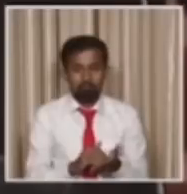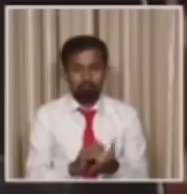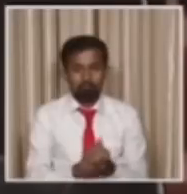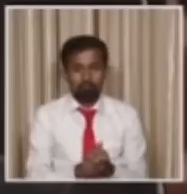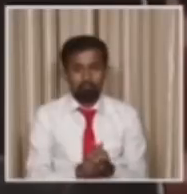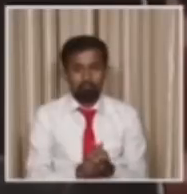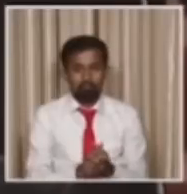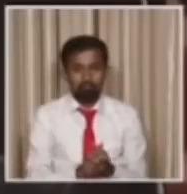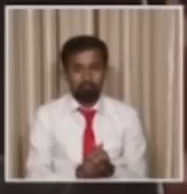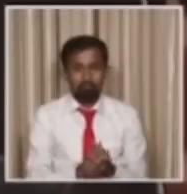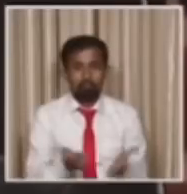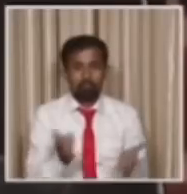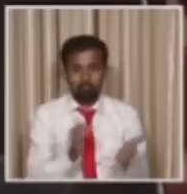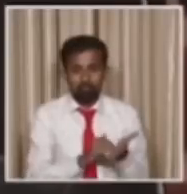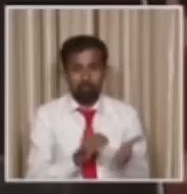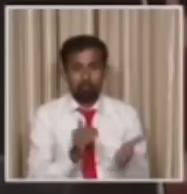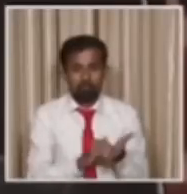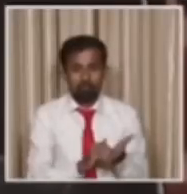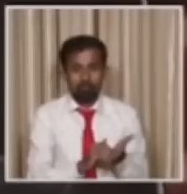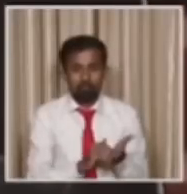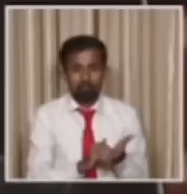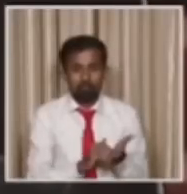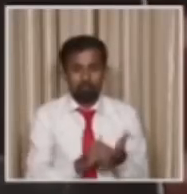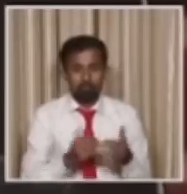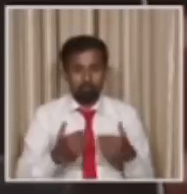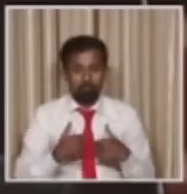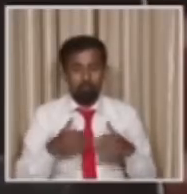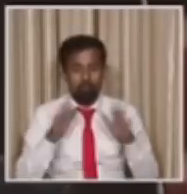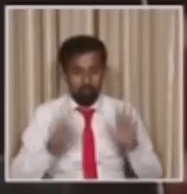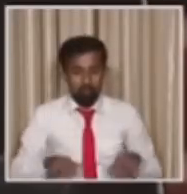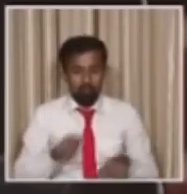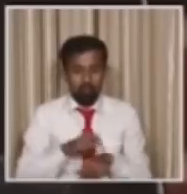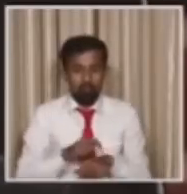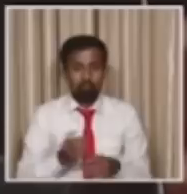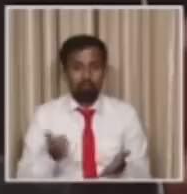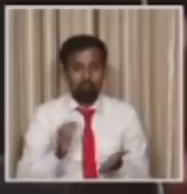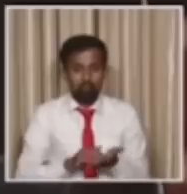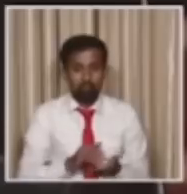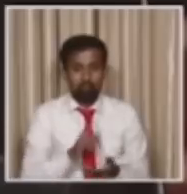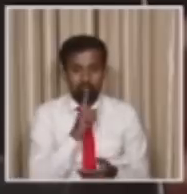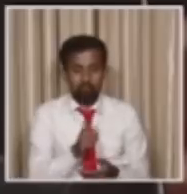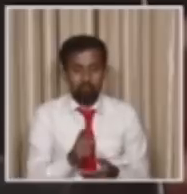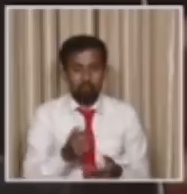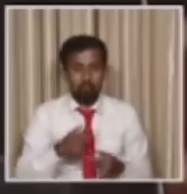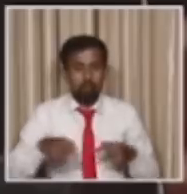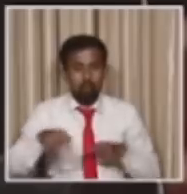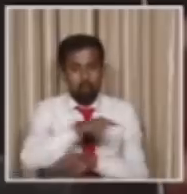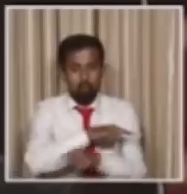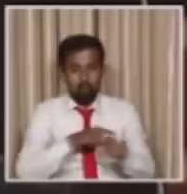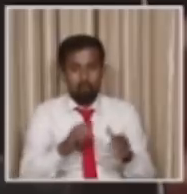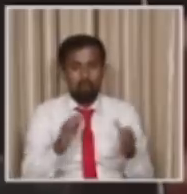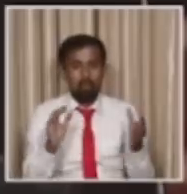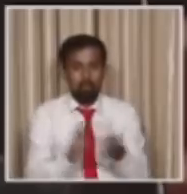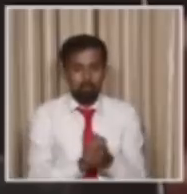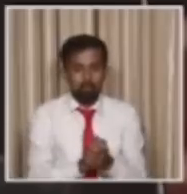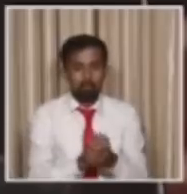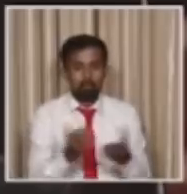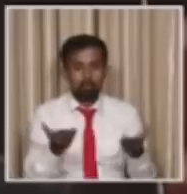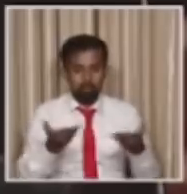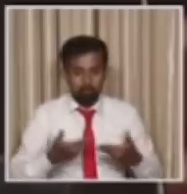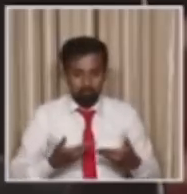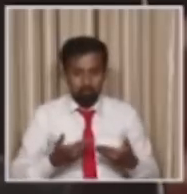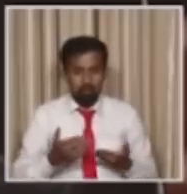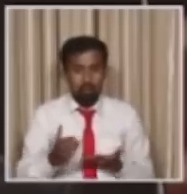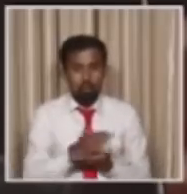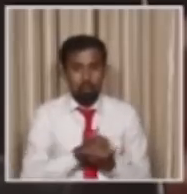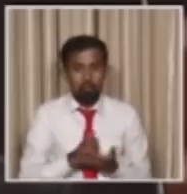නැවතත් මම අවසාන වශයෙන් නැවතත් කියන්නේ අපි සියලු දෙනා එකතු වෙලා අපි